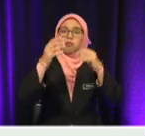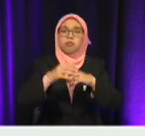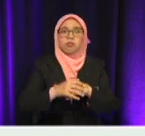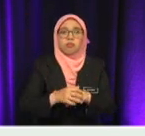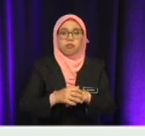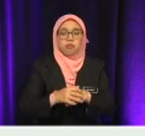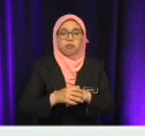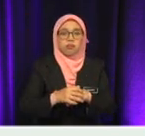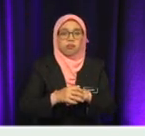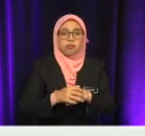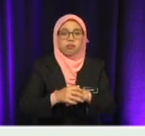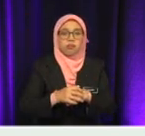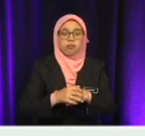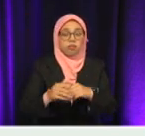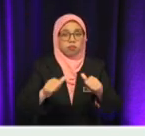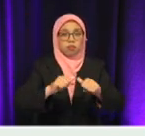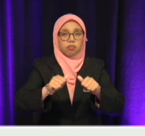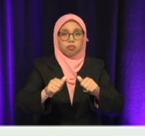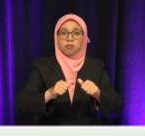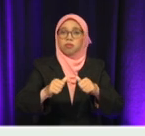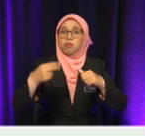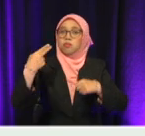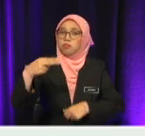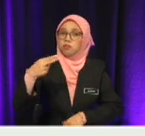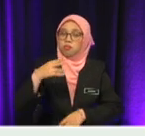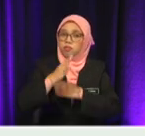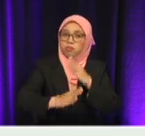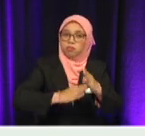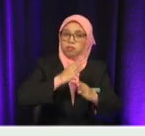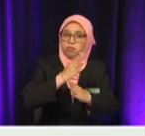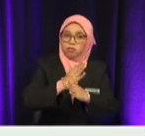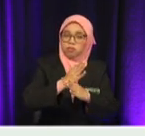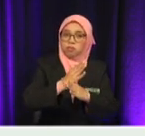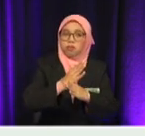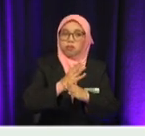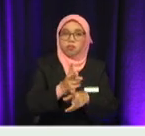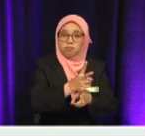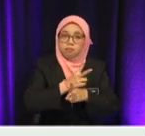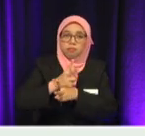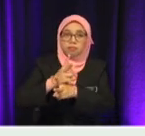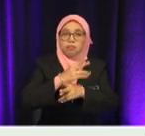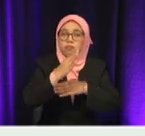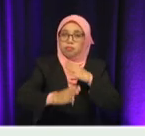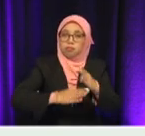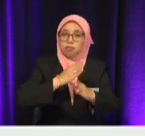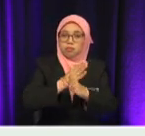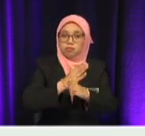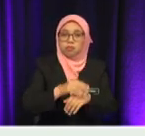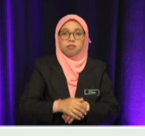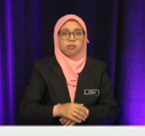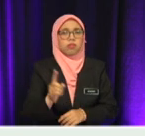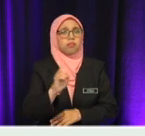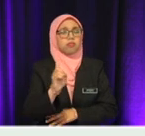seperti menghijaukan bumi, aktiviti kelestarian alam sekitar. Okey, daripada penerangan cikgu itu tadi, yang mana